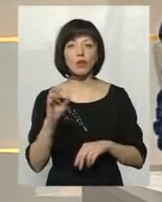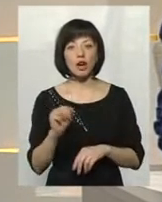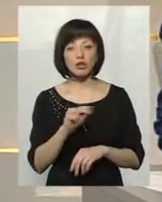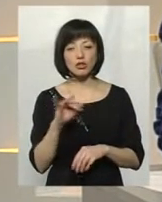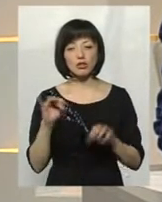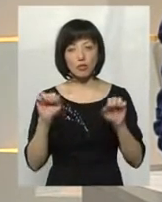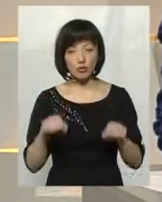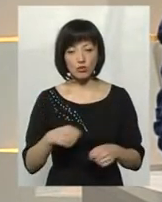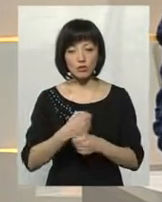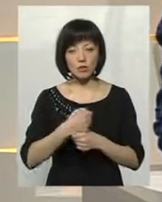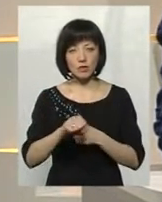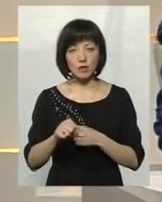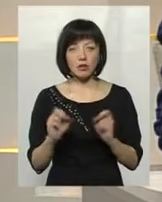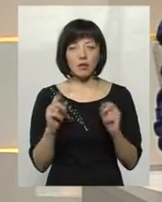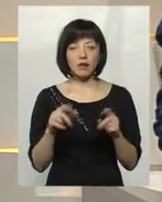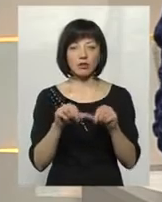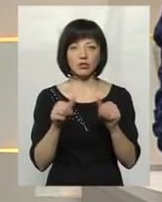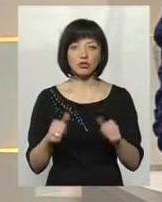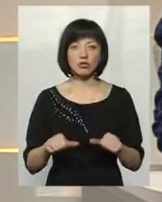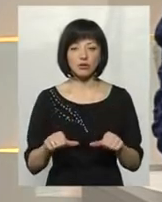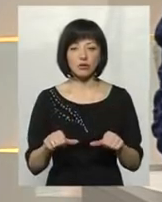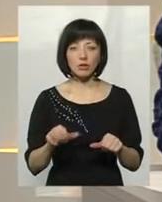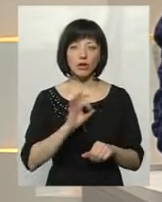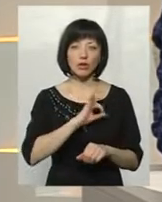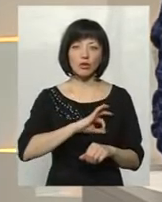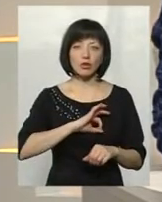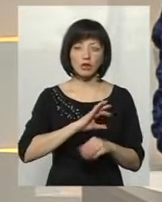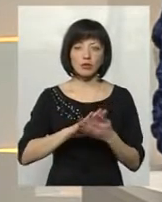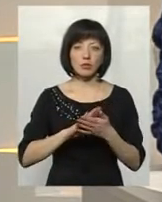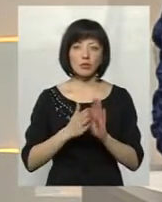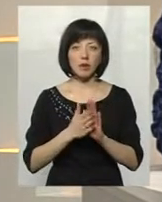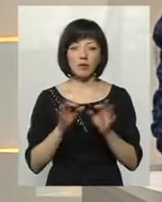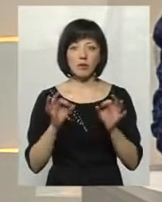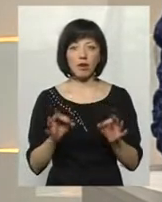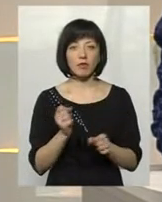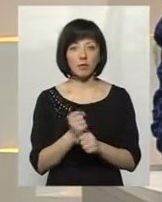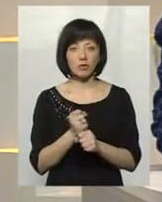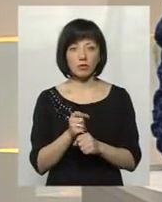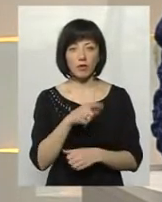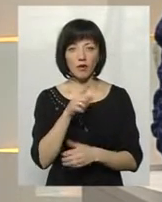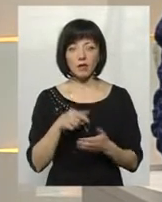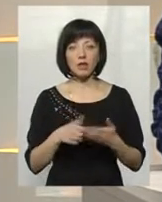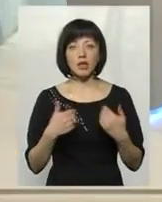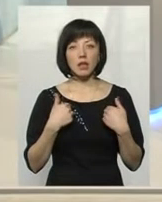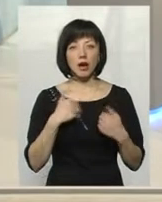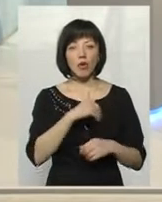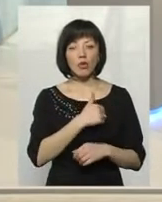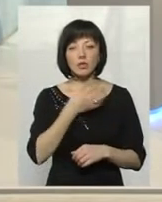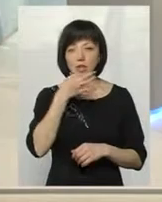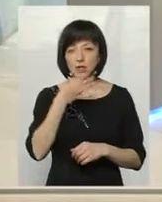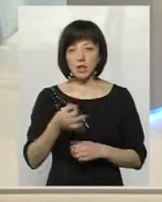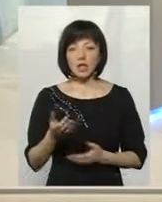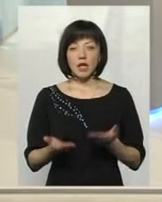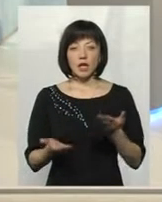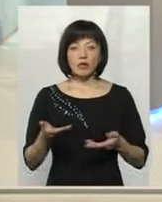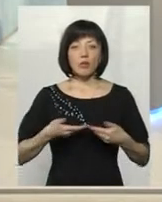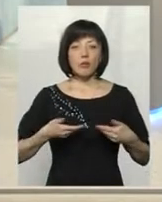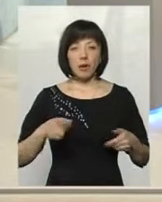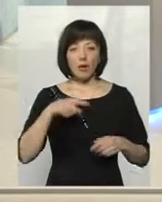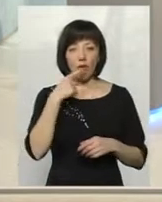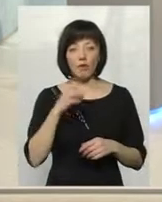вони зобов'язати його якимось чином чи в юридичній площині правильно працювати? Ну, я хочу сказати, що якщо ми говоримо